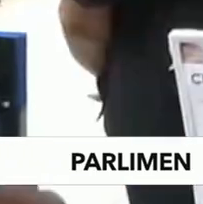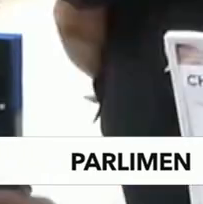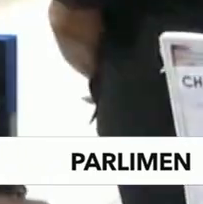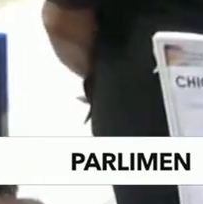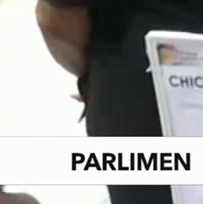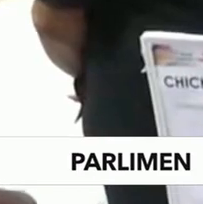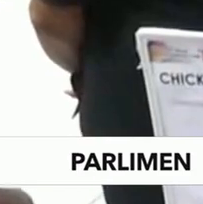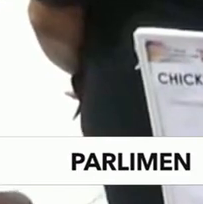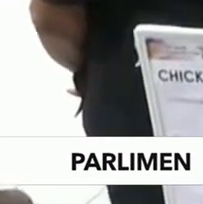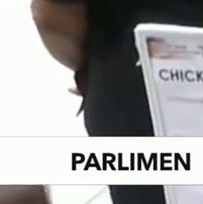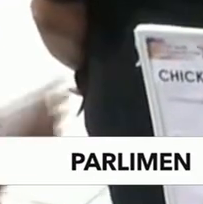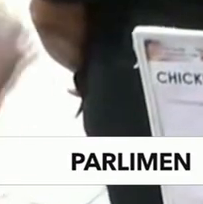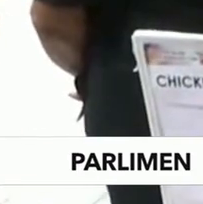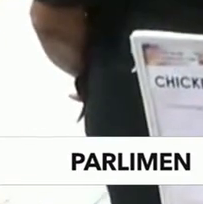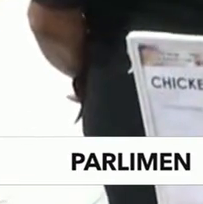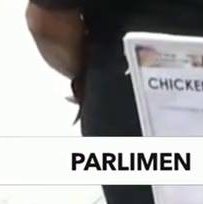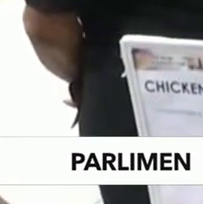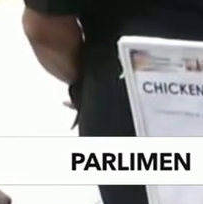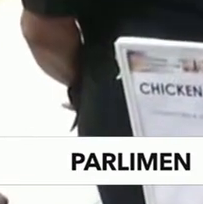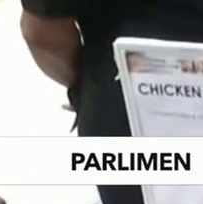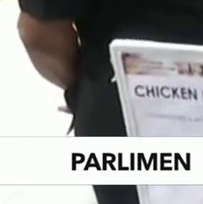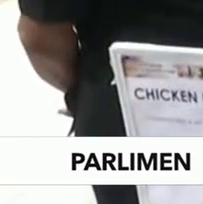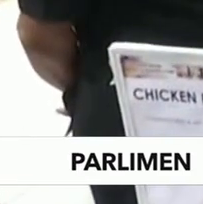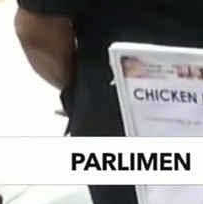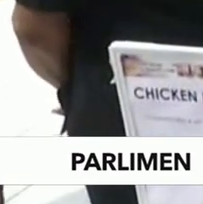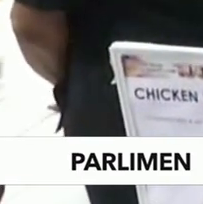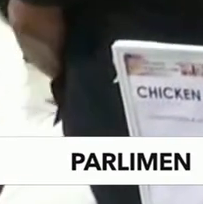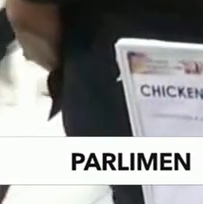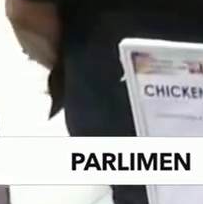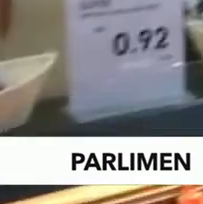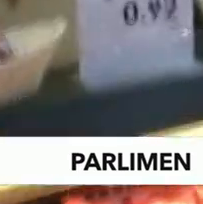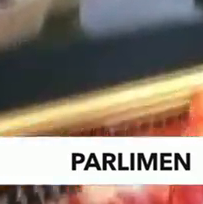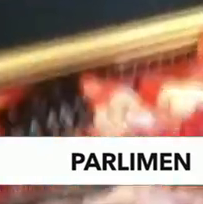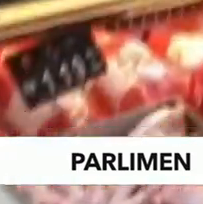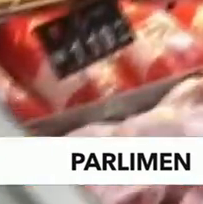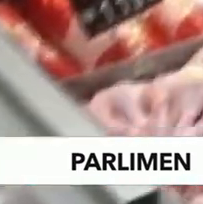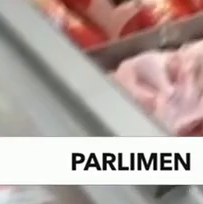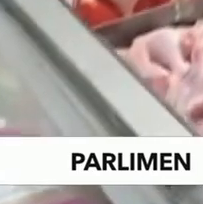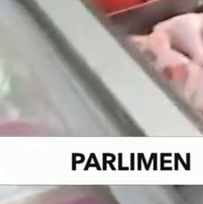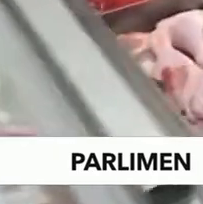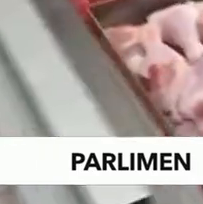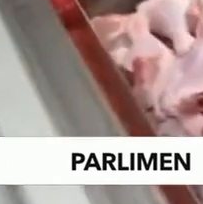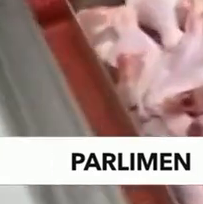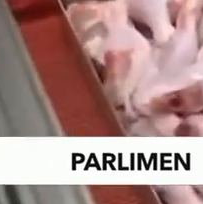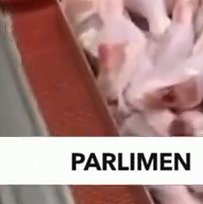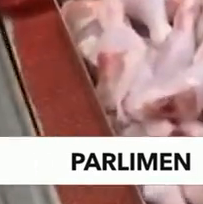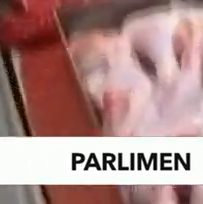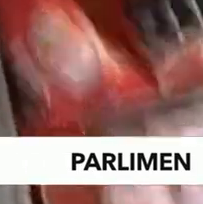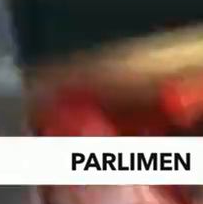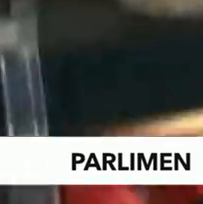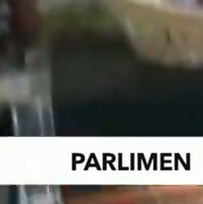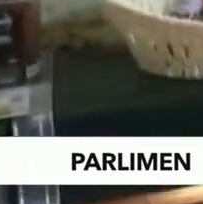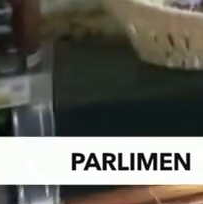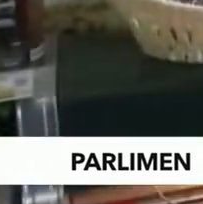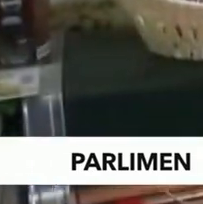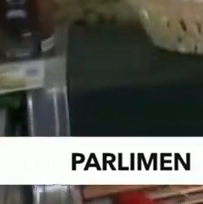menggerakkan 2,200 penguat kuasa sedia ada bagi memastikan tidak berlakunya aktiviti pencatutan harga dan peniaga kekal menjalankan